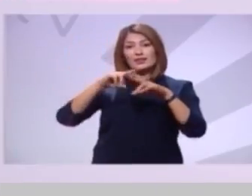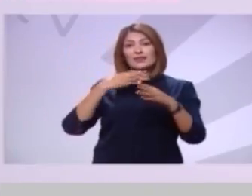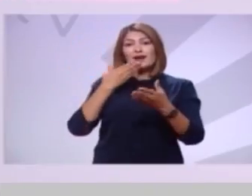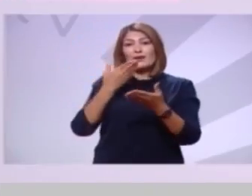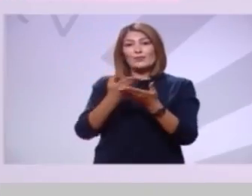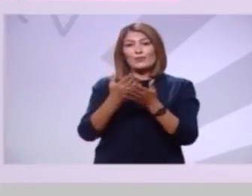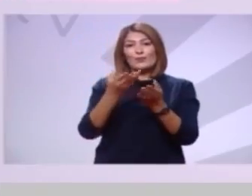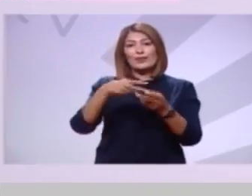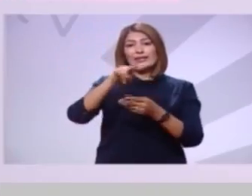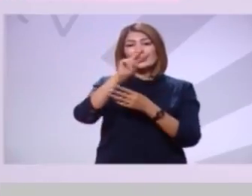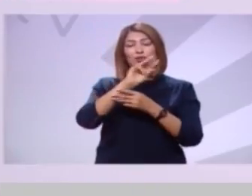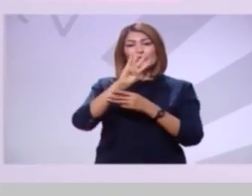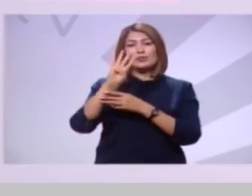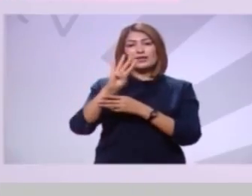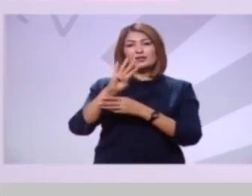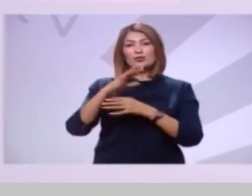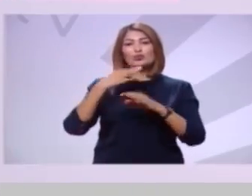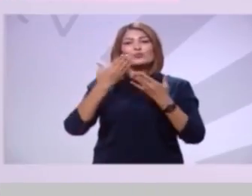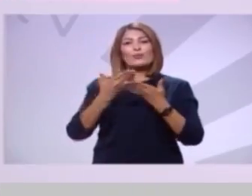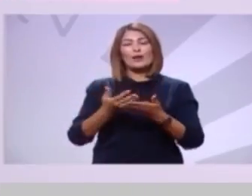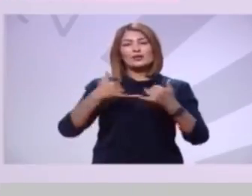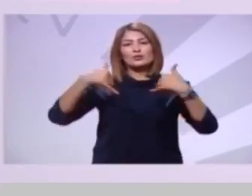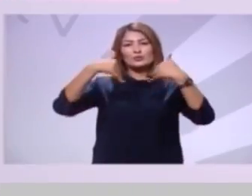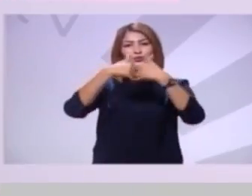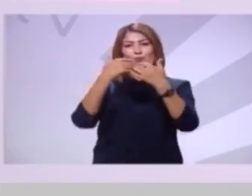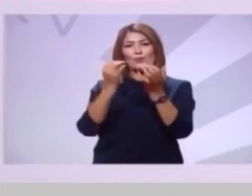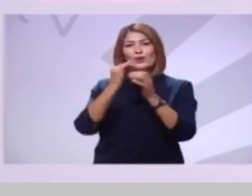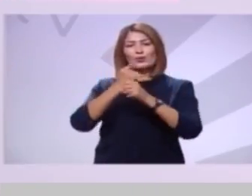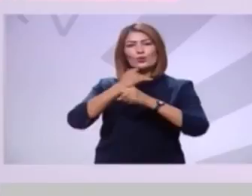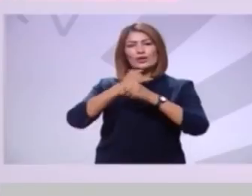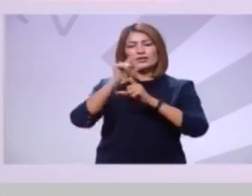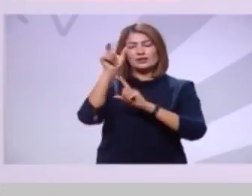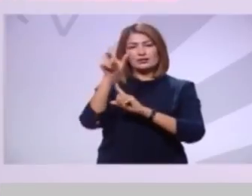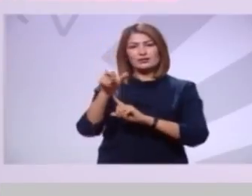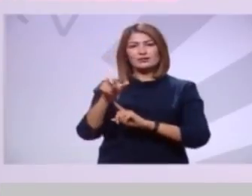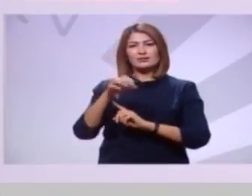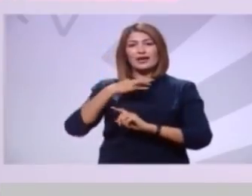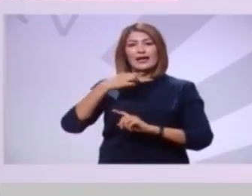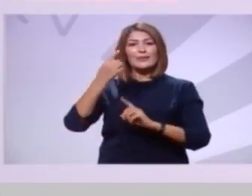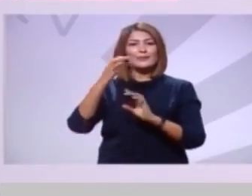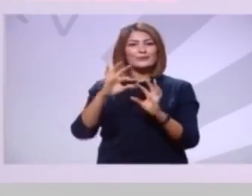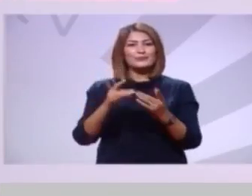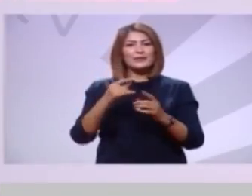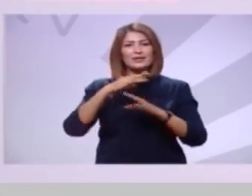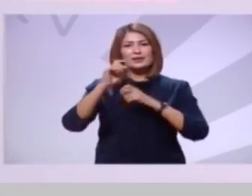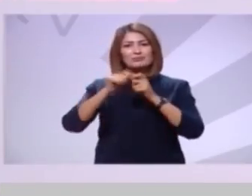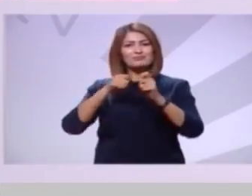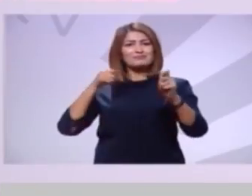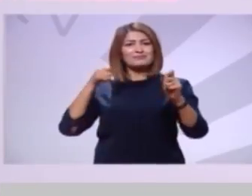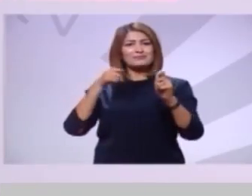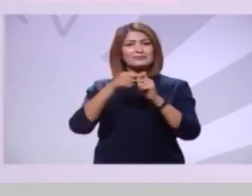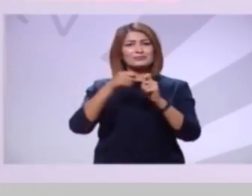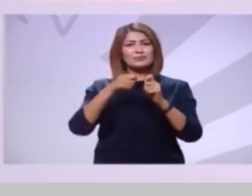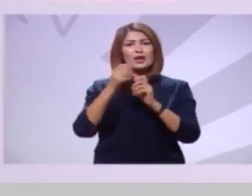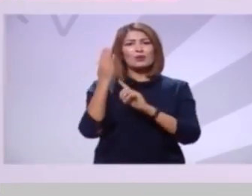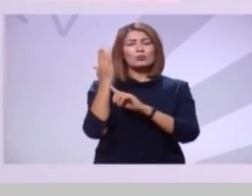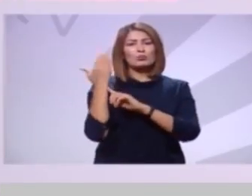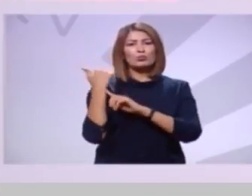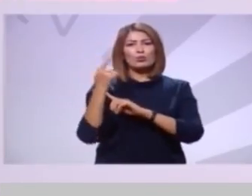سنه 2014 ال مجلس الشعب انا في المده اللي عديدها